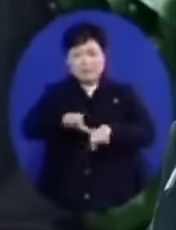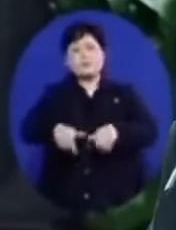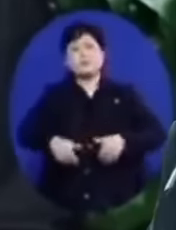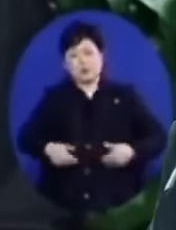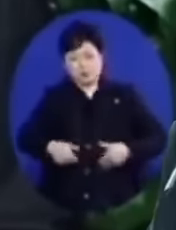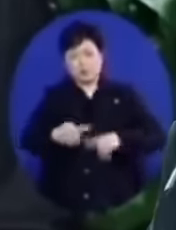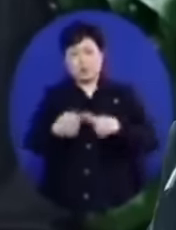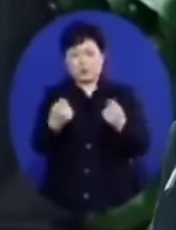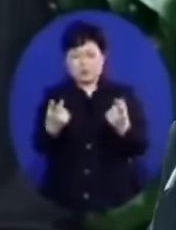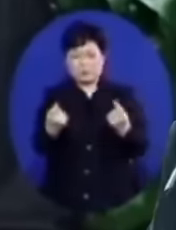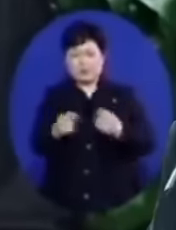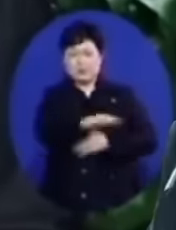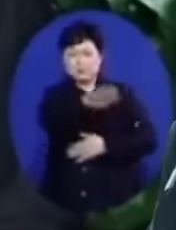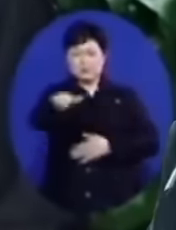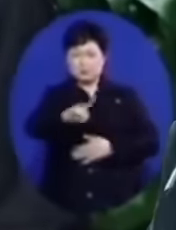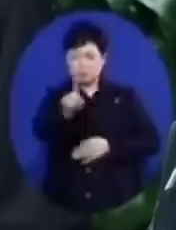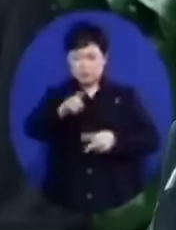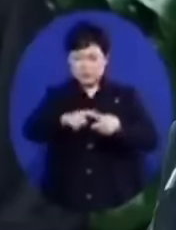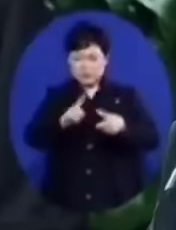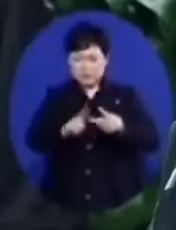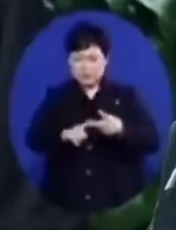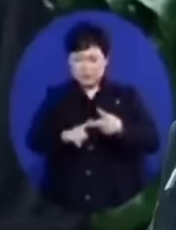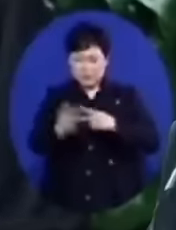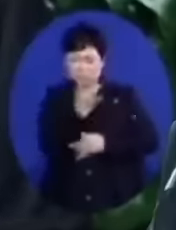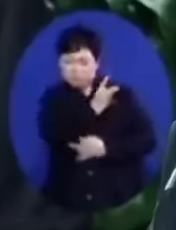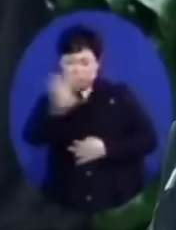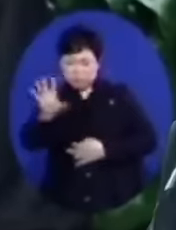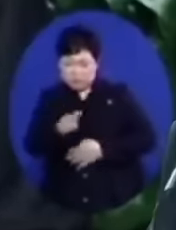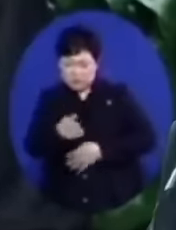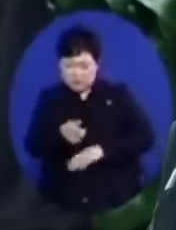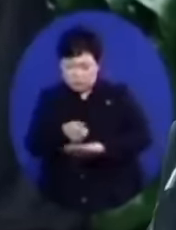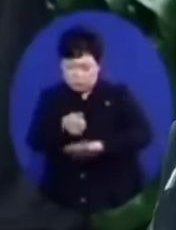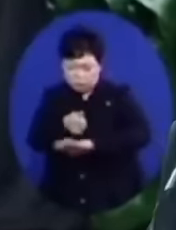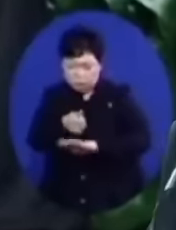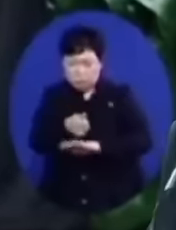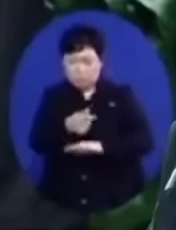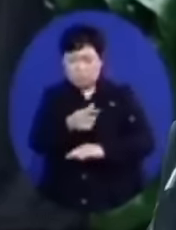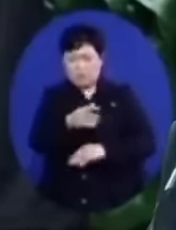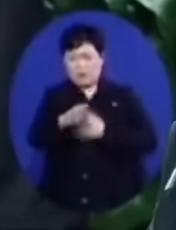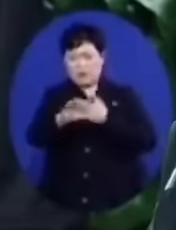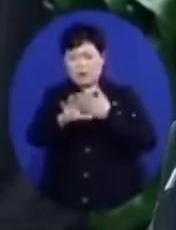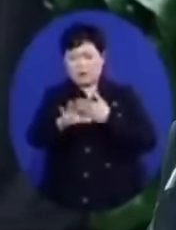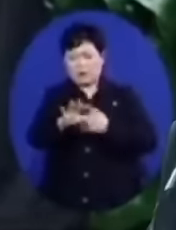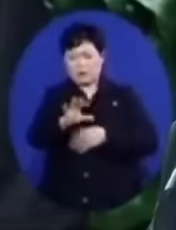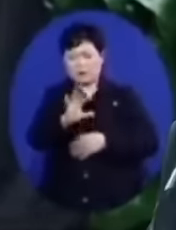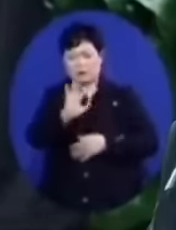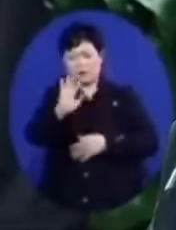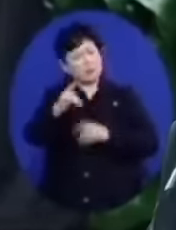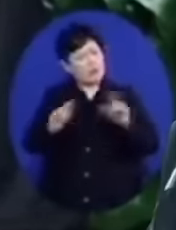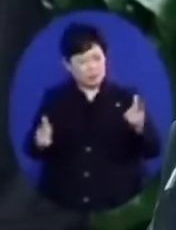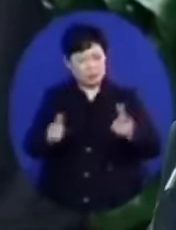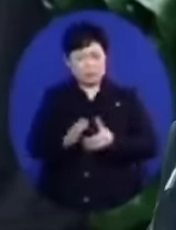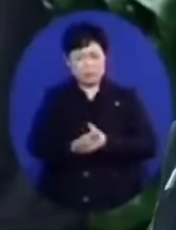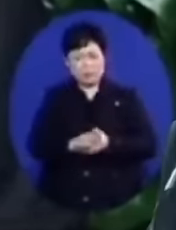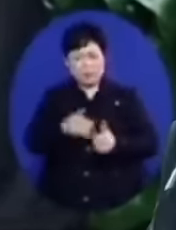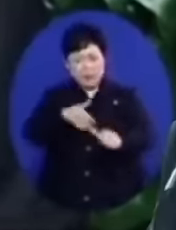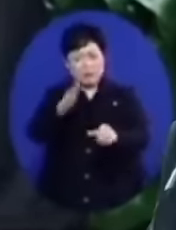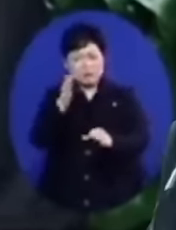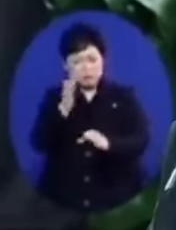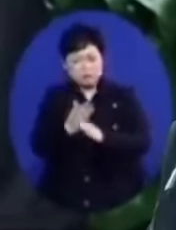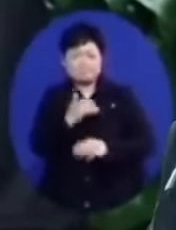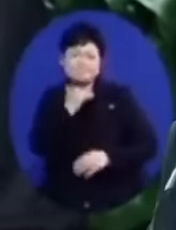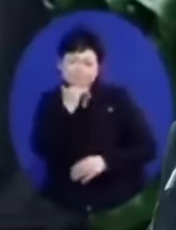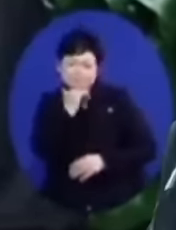우리가 무엇인지 일사천리로 한다고 잘하는 것 아닙니다. 가다가는